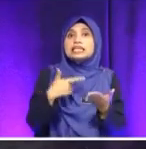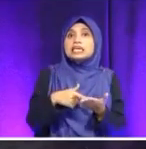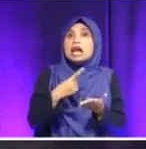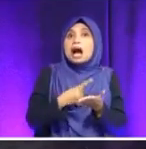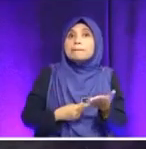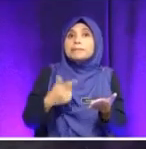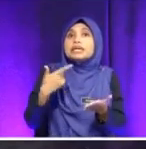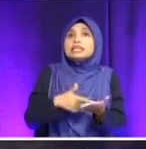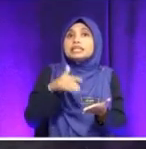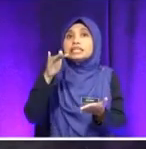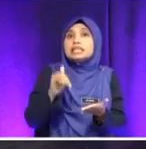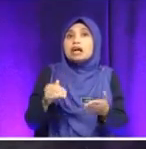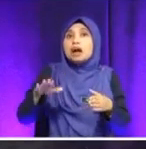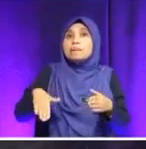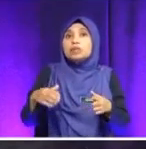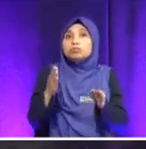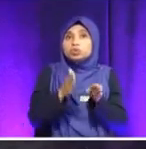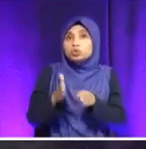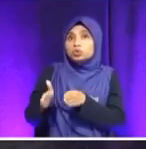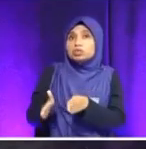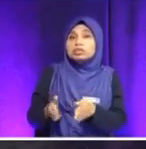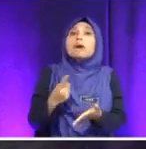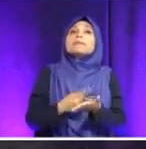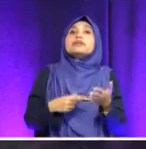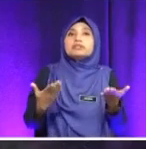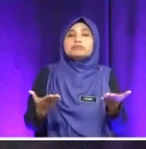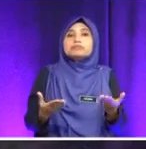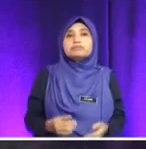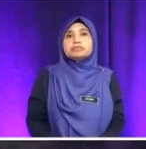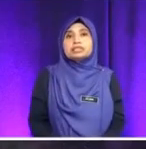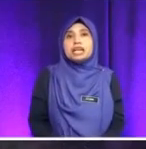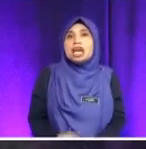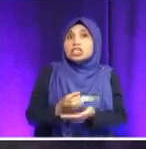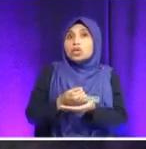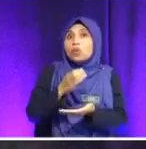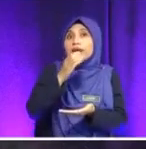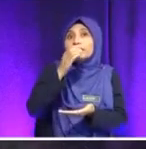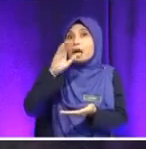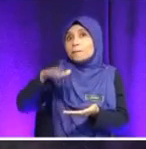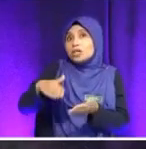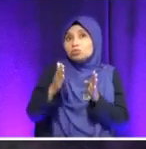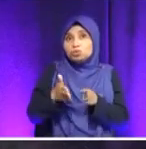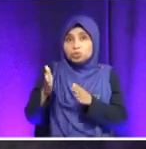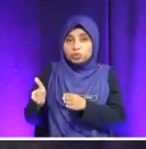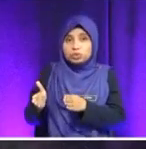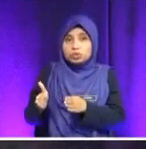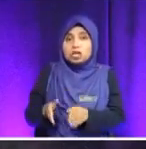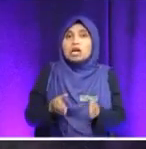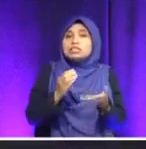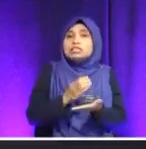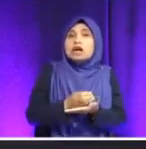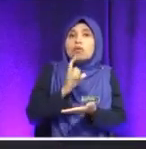belum susun? Apa lagi, ya? Cawan, cikgu. Ya, pandai. Cawan tak susun cawan lagi. Cawan ini sepatutnya berada